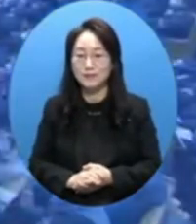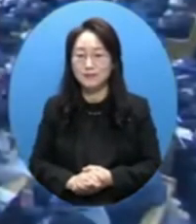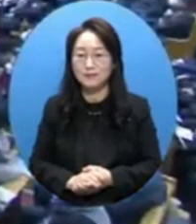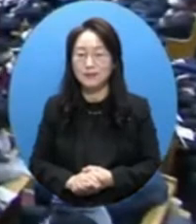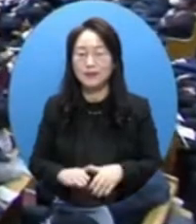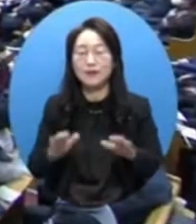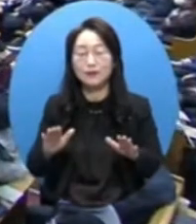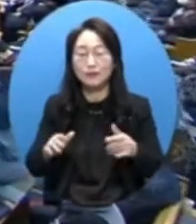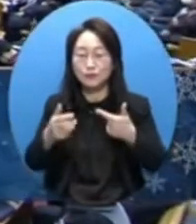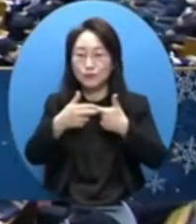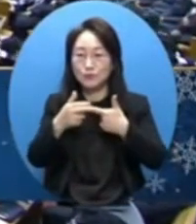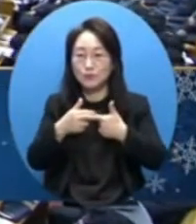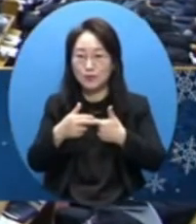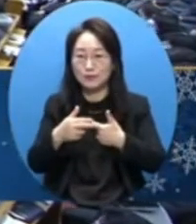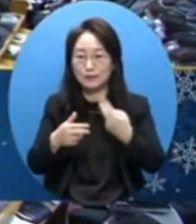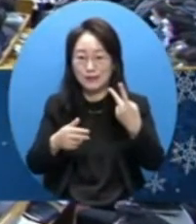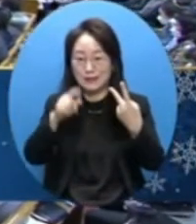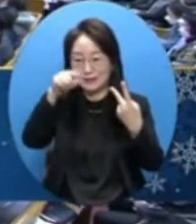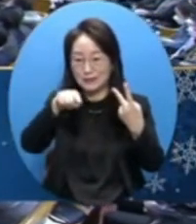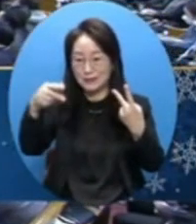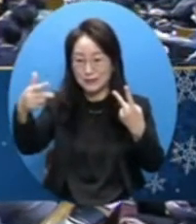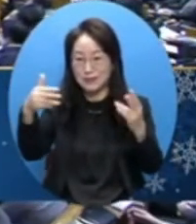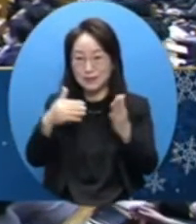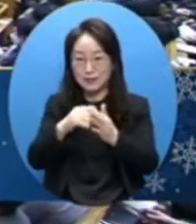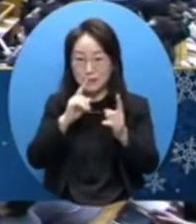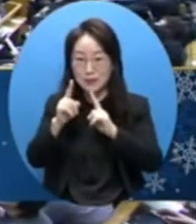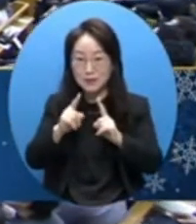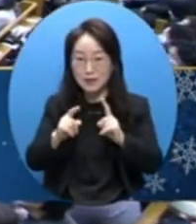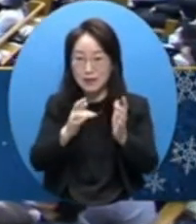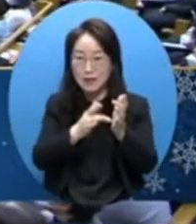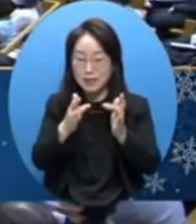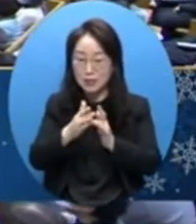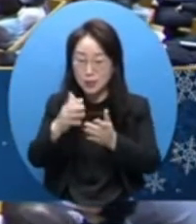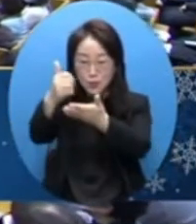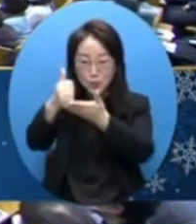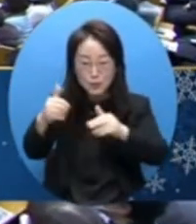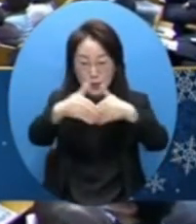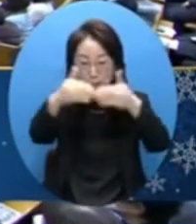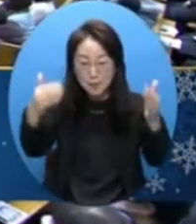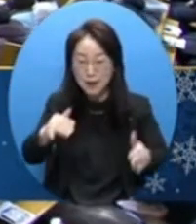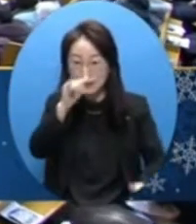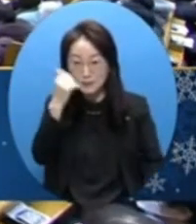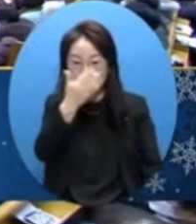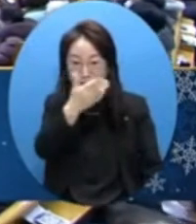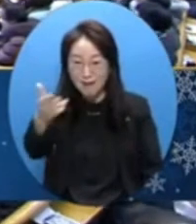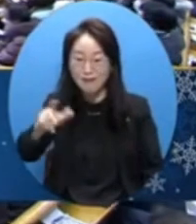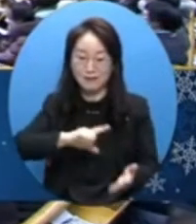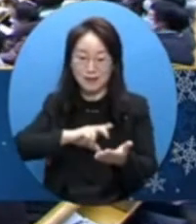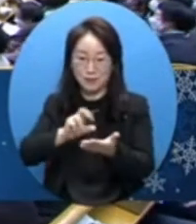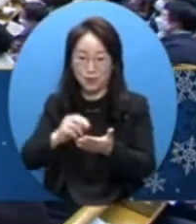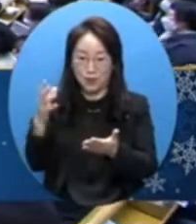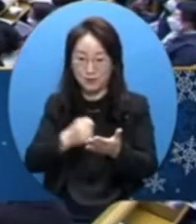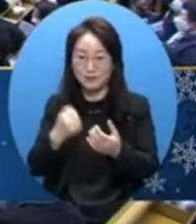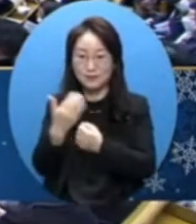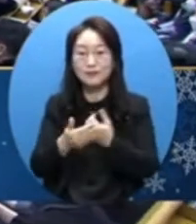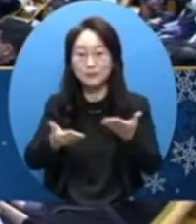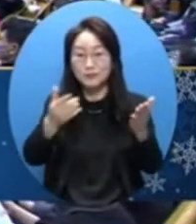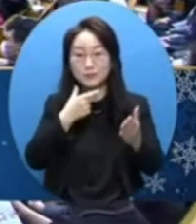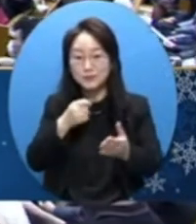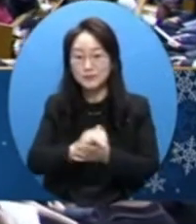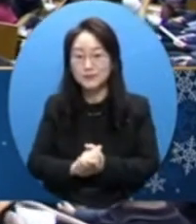오늘 전 누가복음 2장 1절로 7절 말씀을 가지고 예수님 모실 방이 있습니까 여든지 뭐로 함께 말씀을 나누기